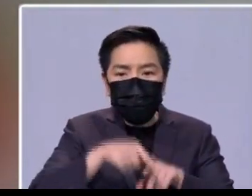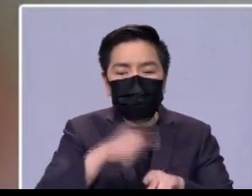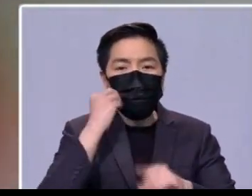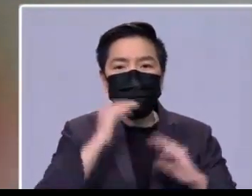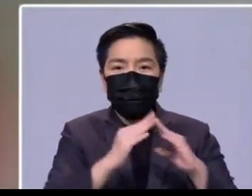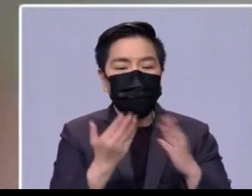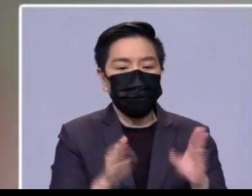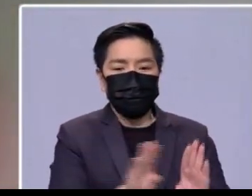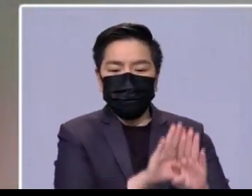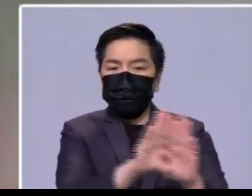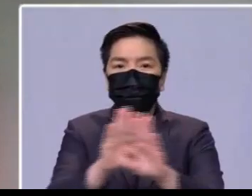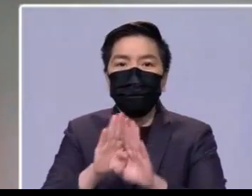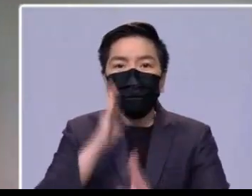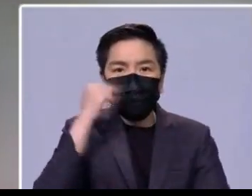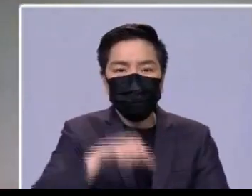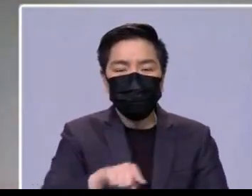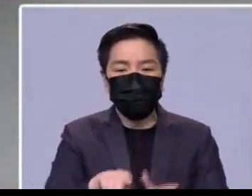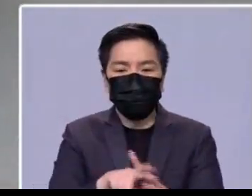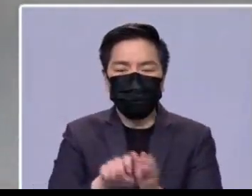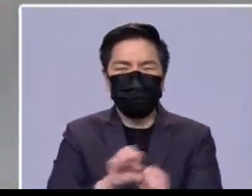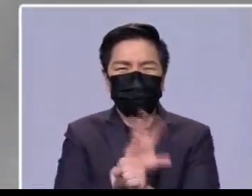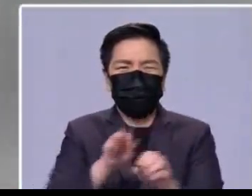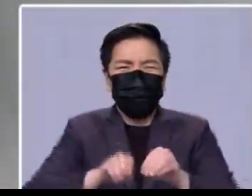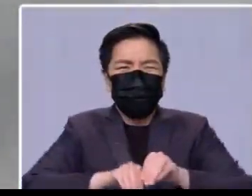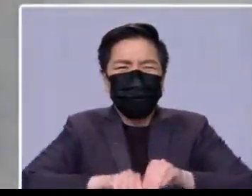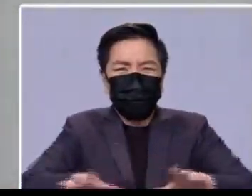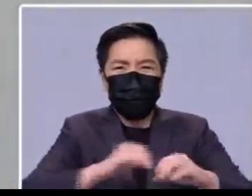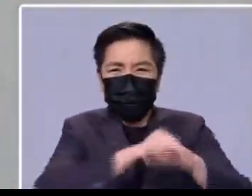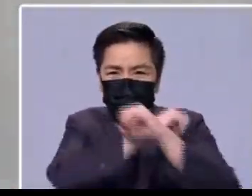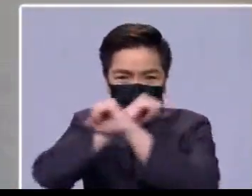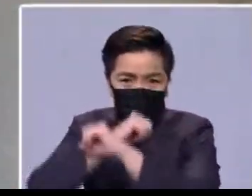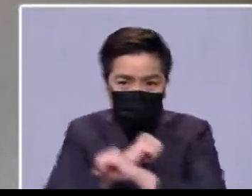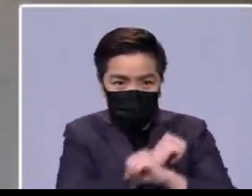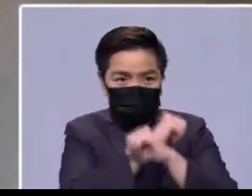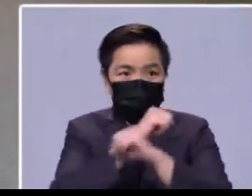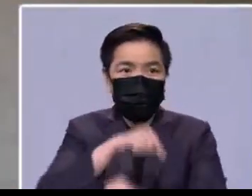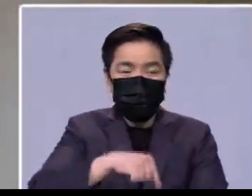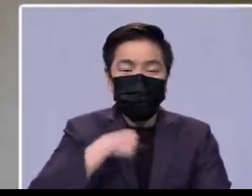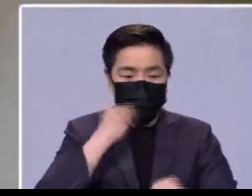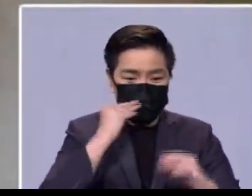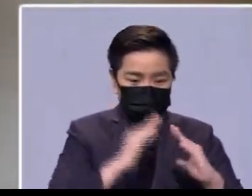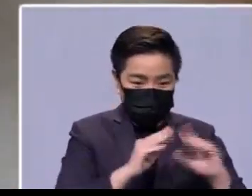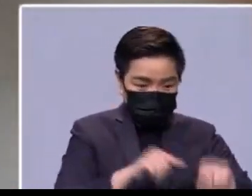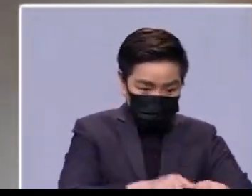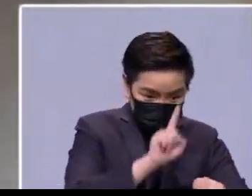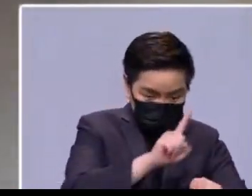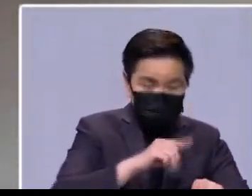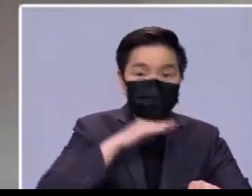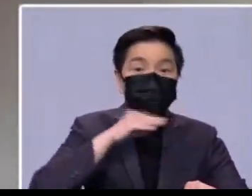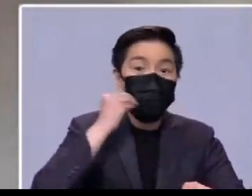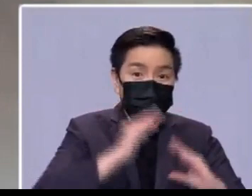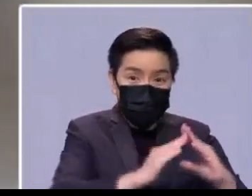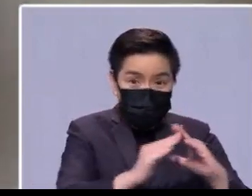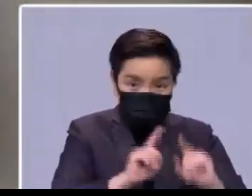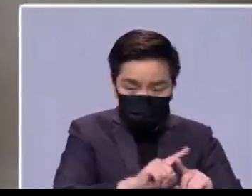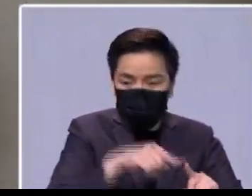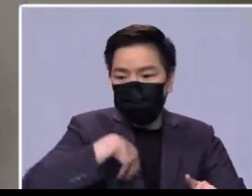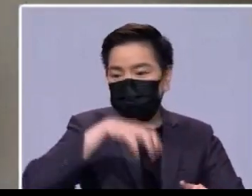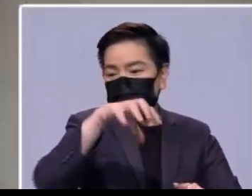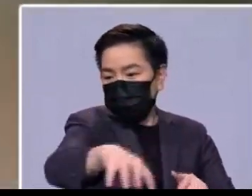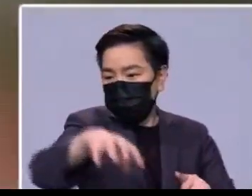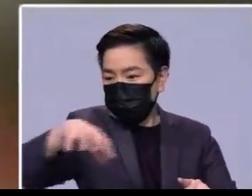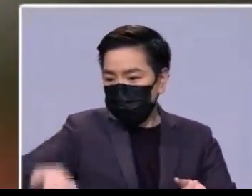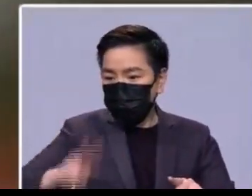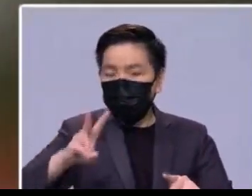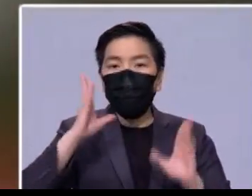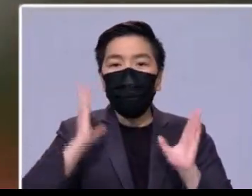ดการเข้าออกหมู่บ้านเพื่อควบคุมการแพร่ระบาดของโควิด-19ยังมีอีก2หมู่บ้านในพื้นที่ของอำเภอเวียงแหงซึ่งกรรมการประจ